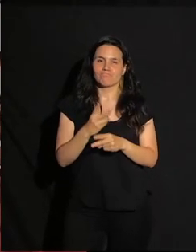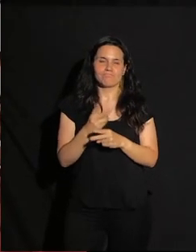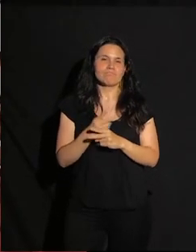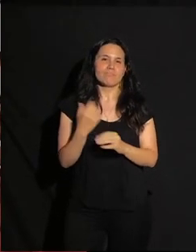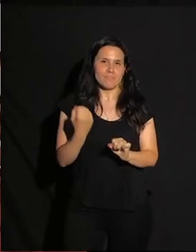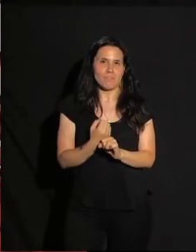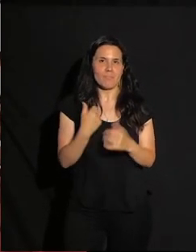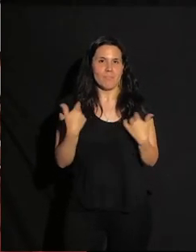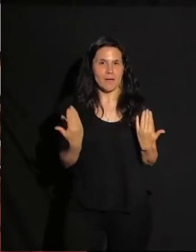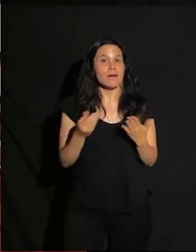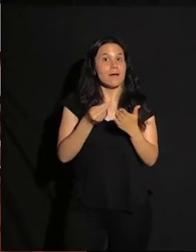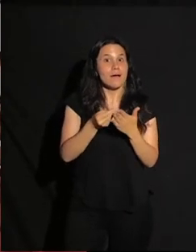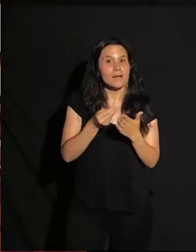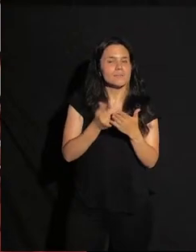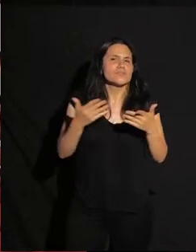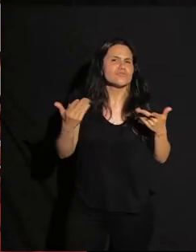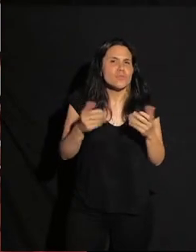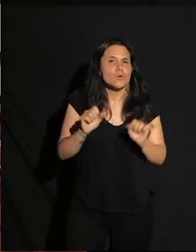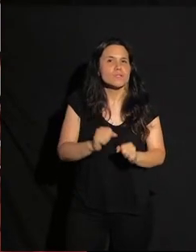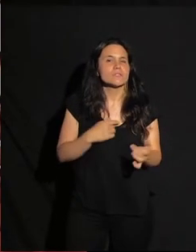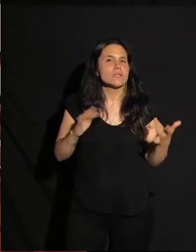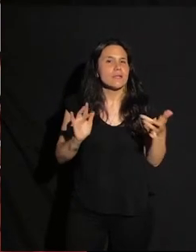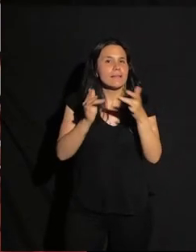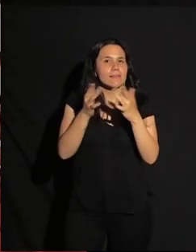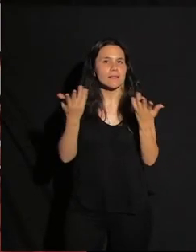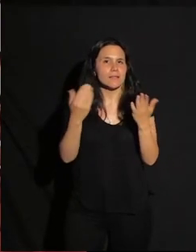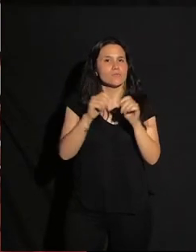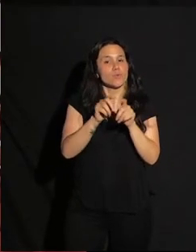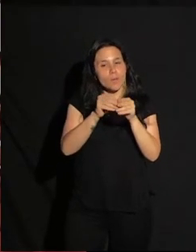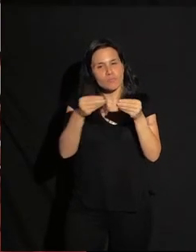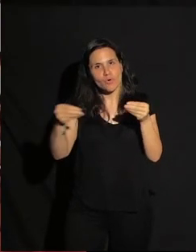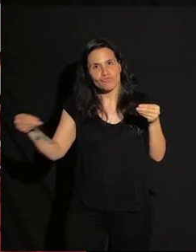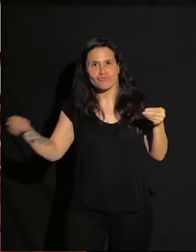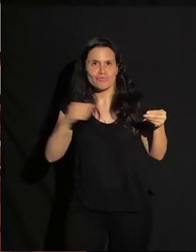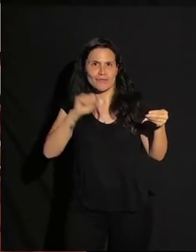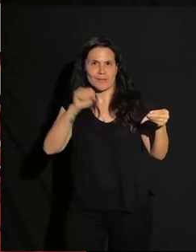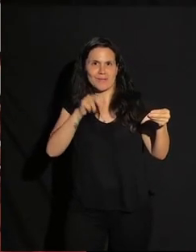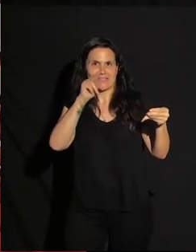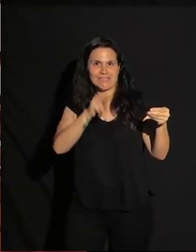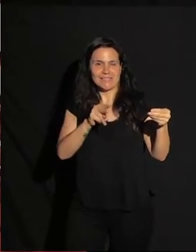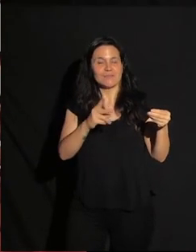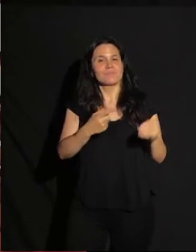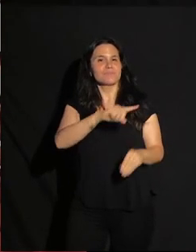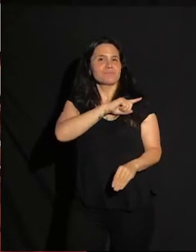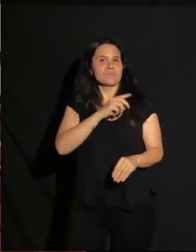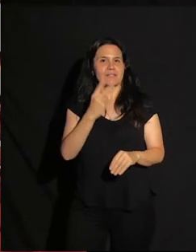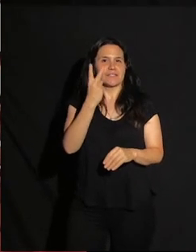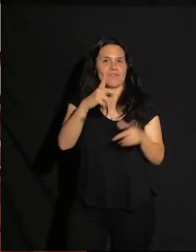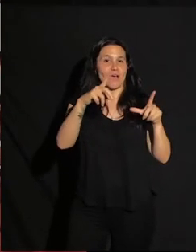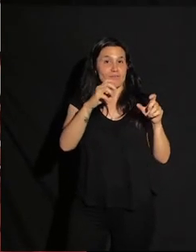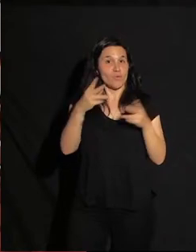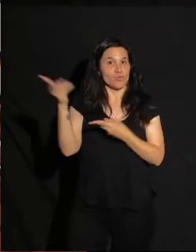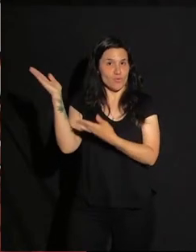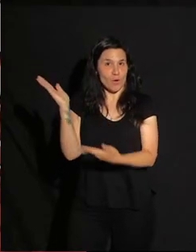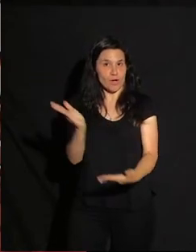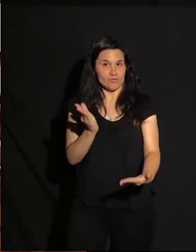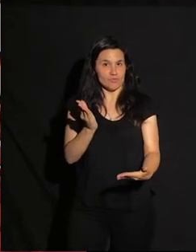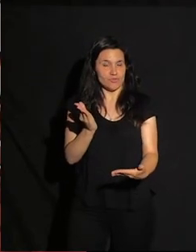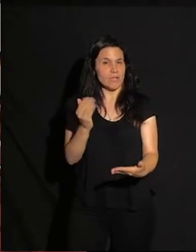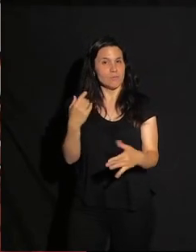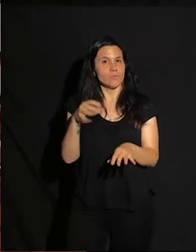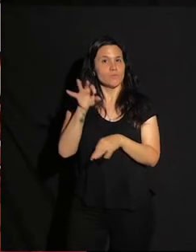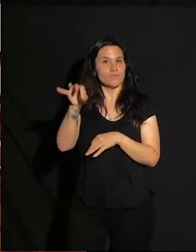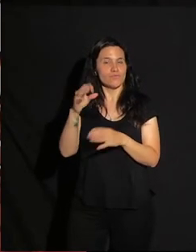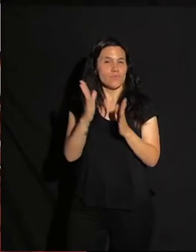Die Resultate sieht man dann zum Teil im Internet oder auf Broschüren. Ich habe auch 2 Fotoausstellungen gemacht im Rahmen von Klatschmohn